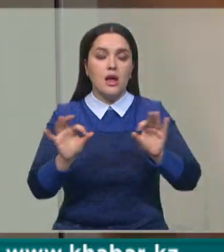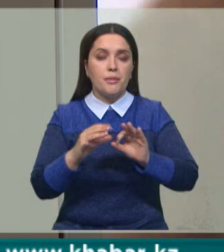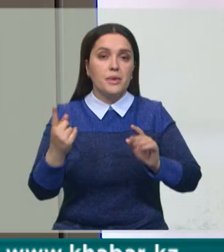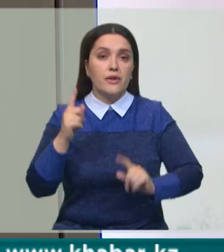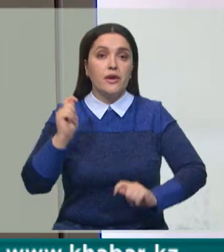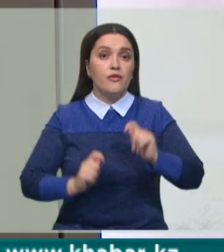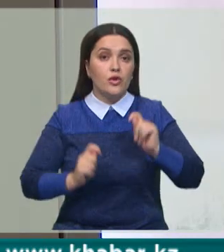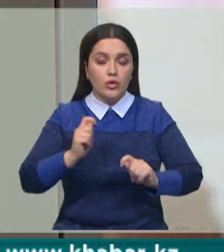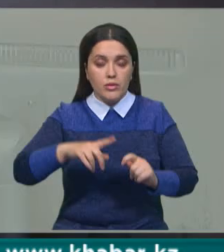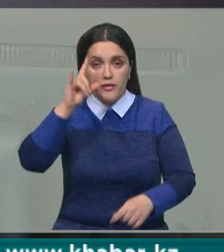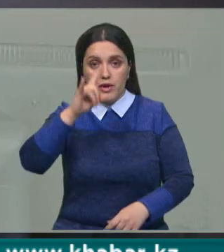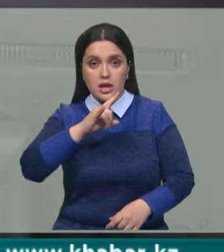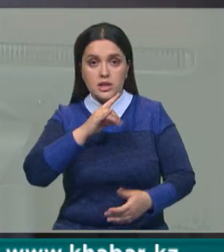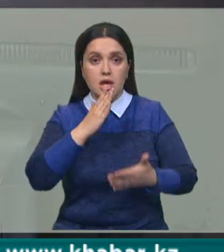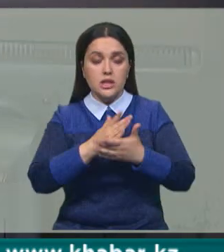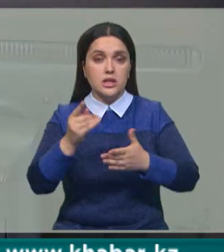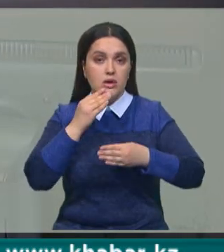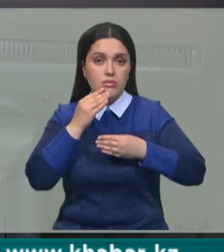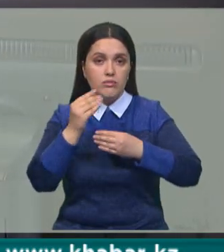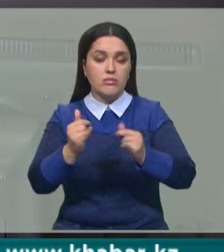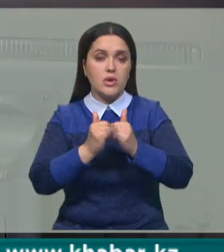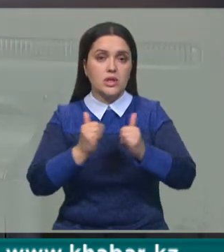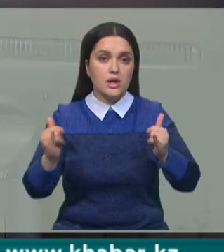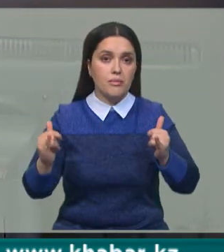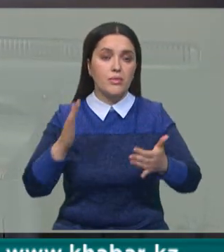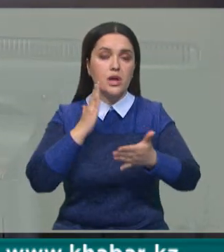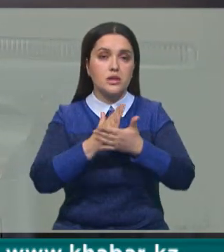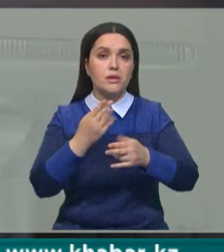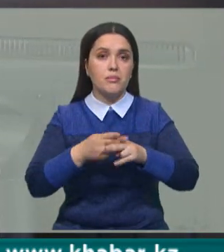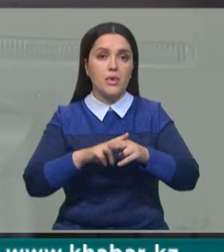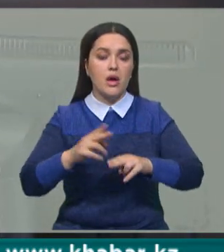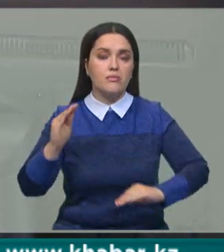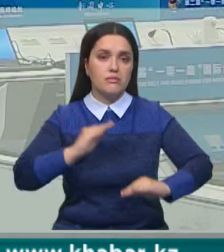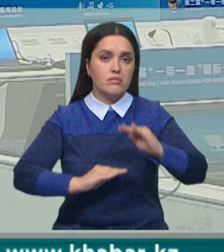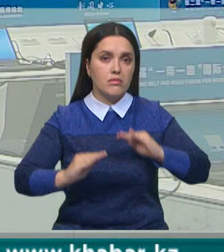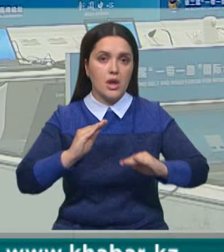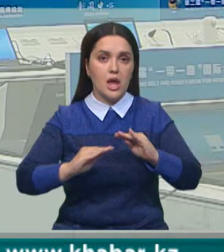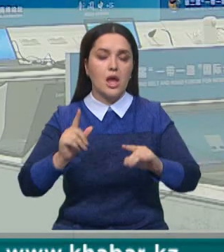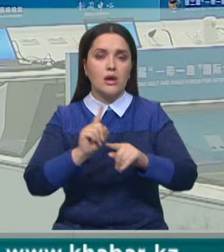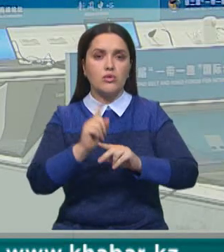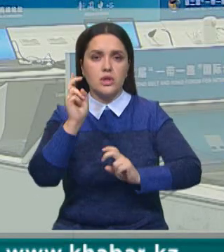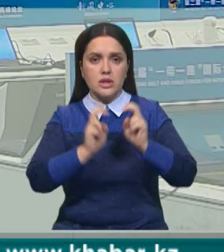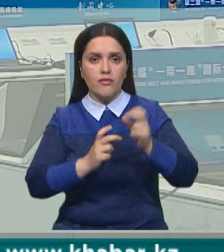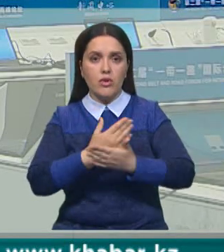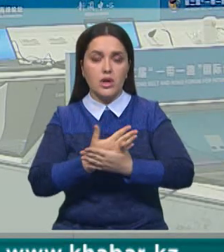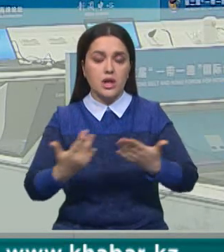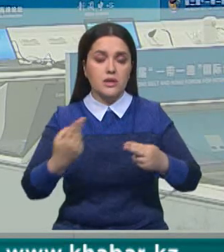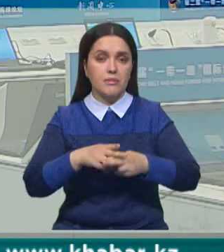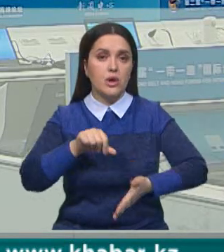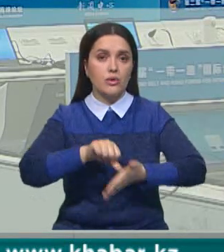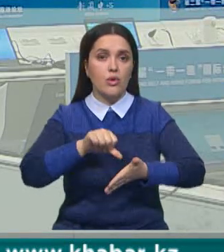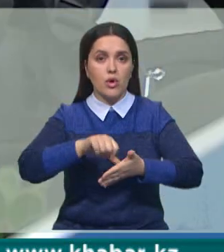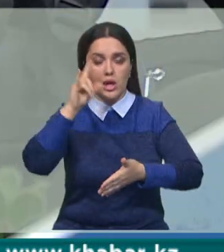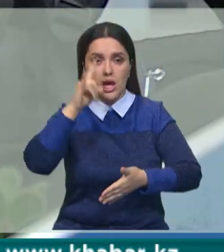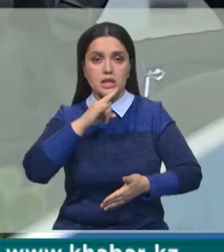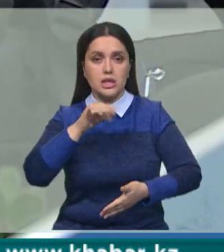форуме. Казахстан играет стимулирующую роль в развитии инфраструктурного строительства. И вот эти слова четко обозначают роль республики и